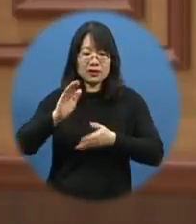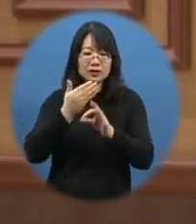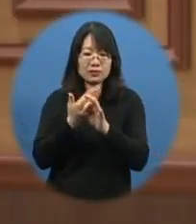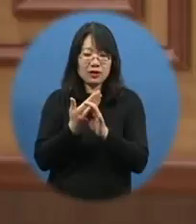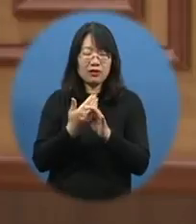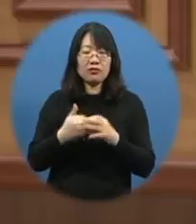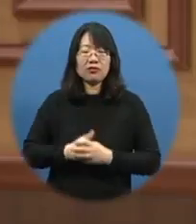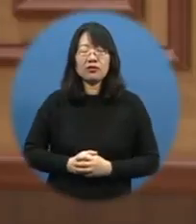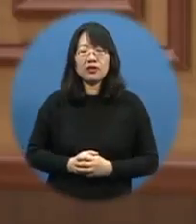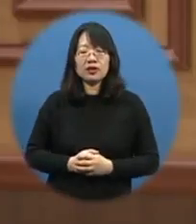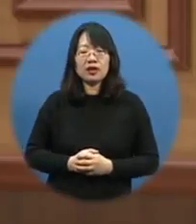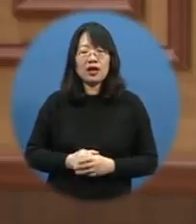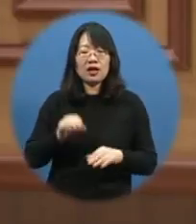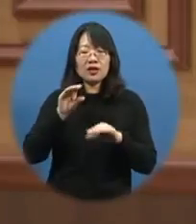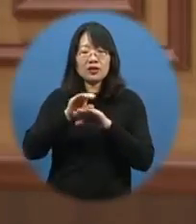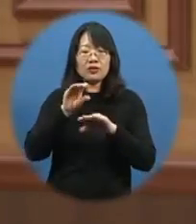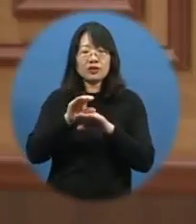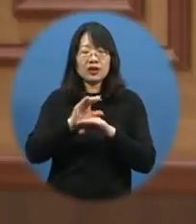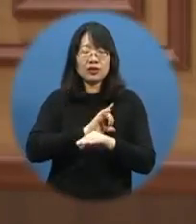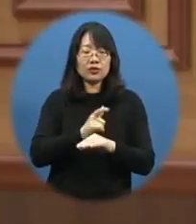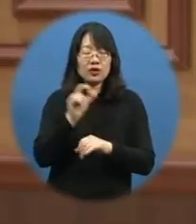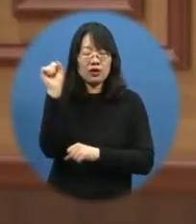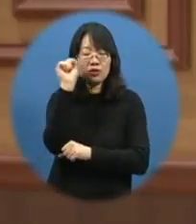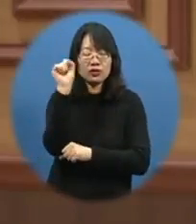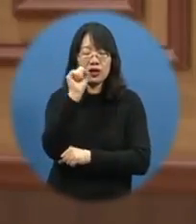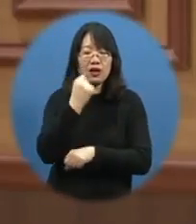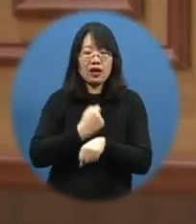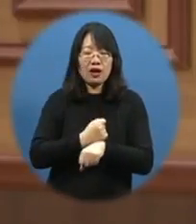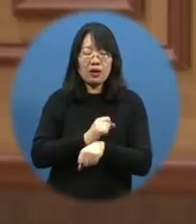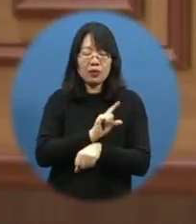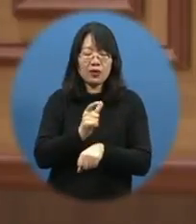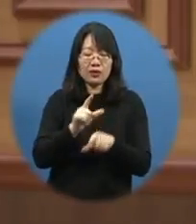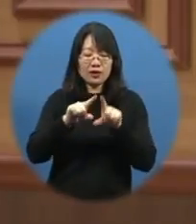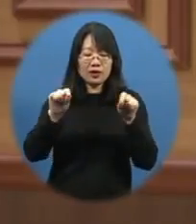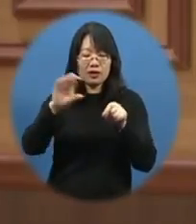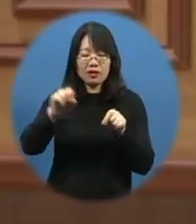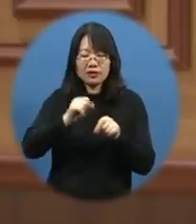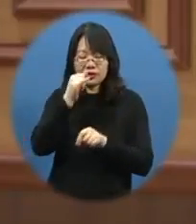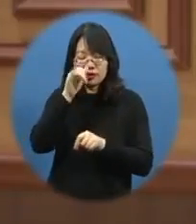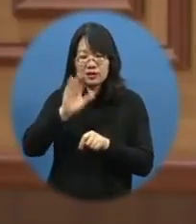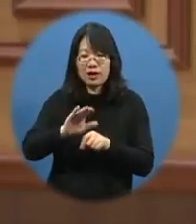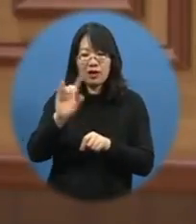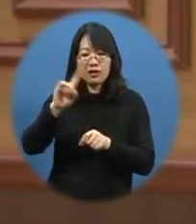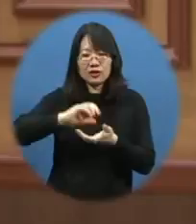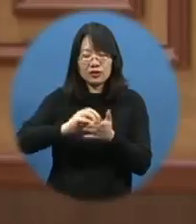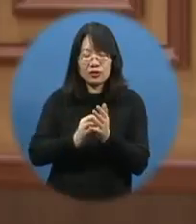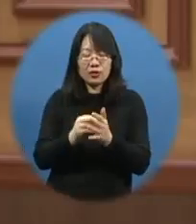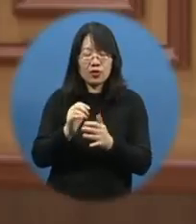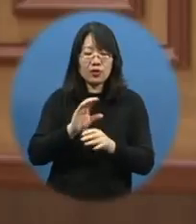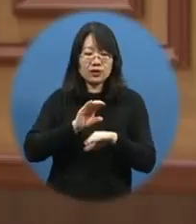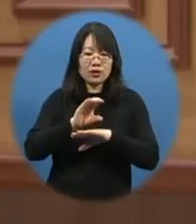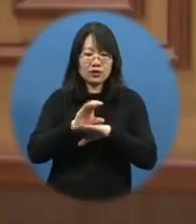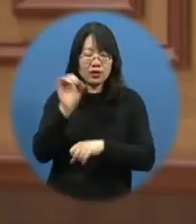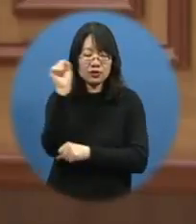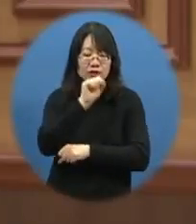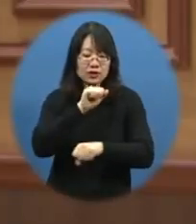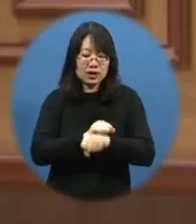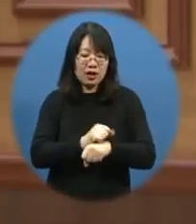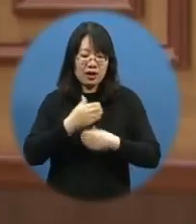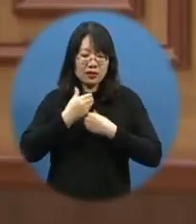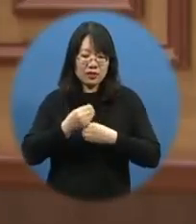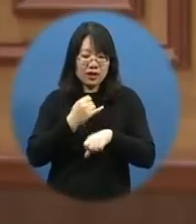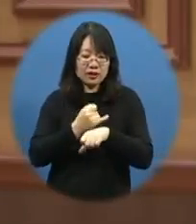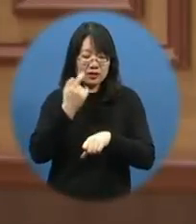말씀드리자면은 자동차 운전을 하려고 하면 면허증을 따야 되는데 예. 네가 얼마나 자동차 운전을 잘하고